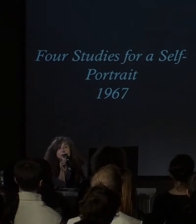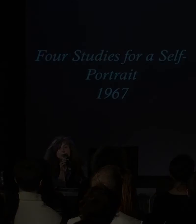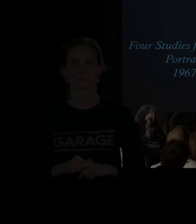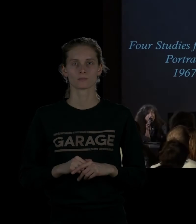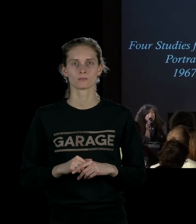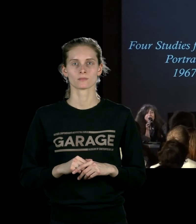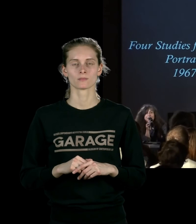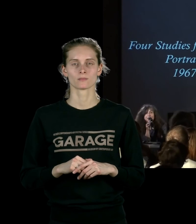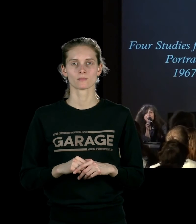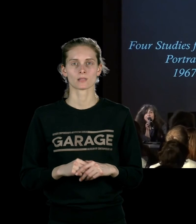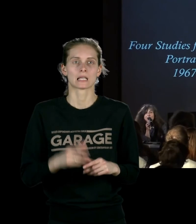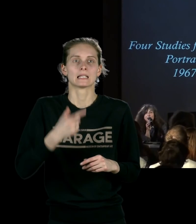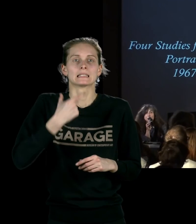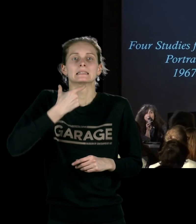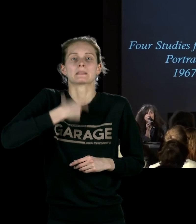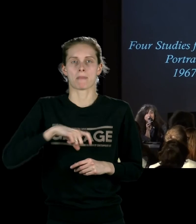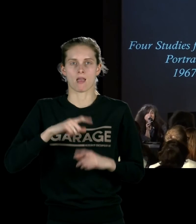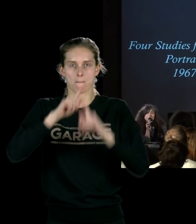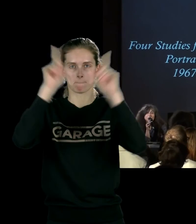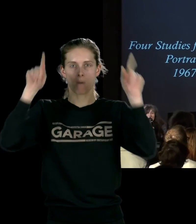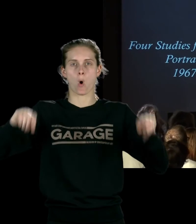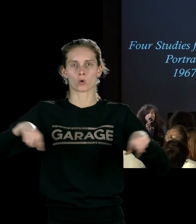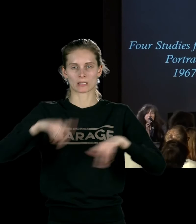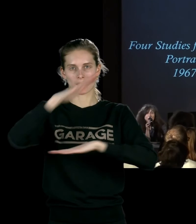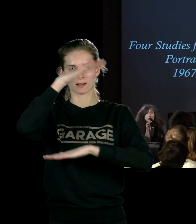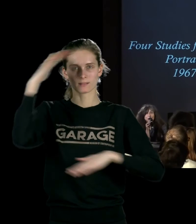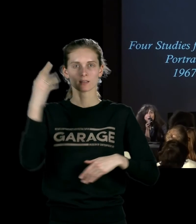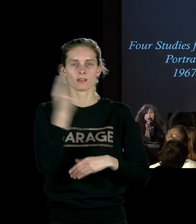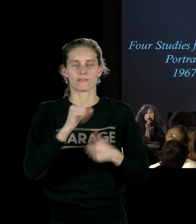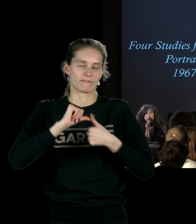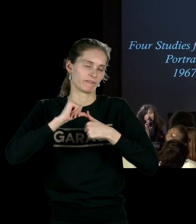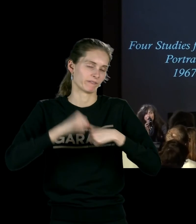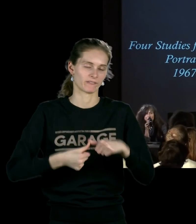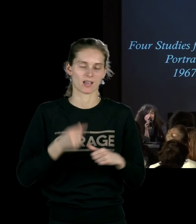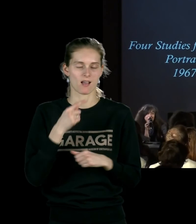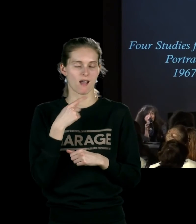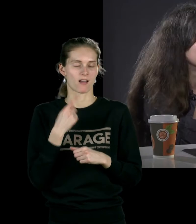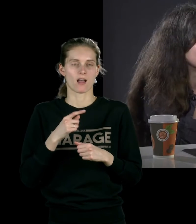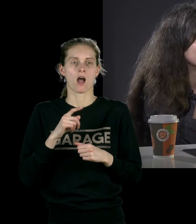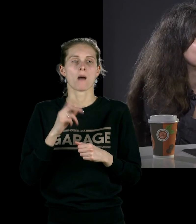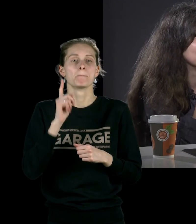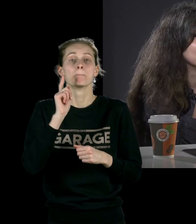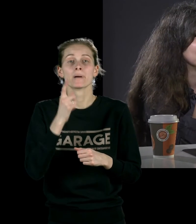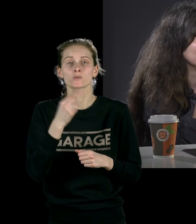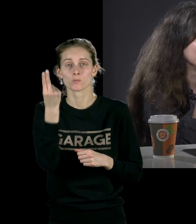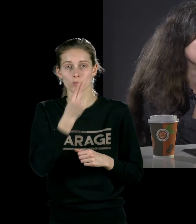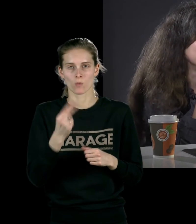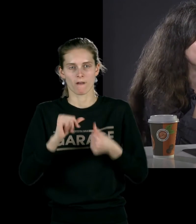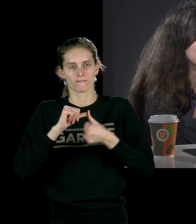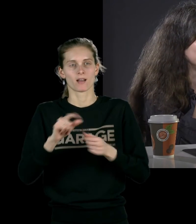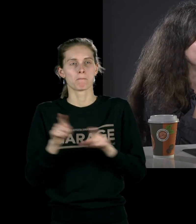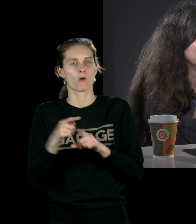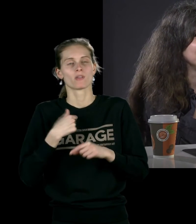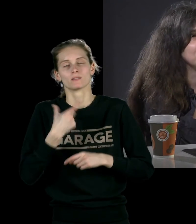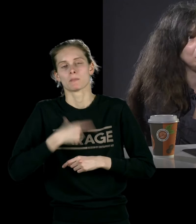темно-коричневые. Постоянно, причем тоже он говорит, что это не потому, что я люблю свое лицо, я свое лицо ненавижу, но иногда